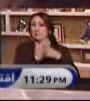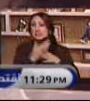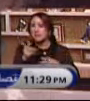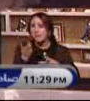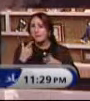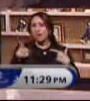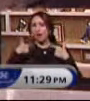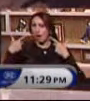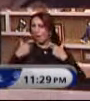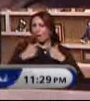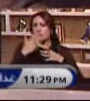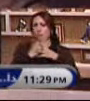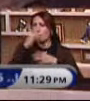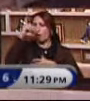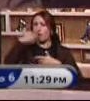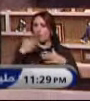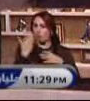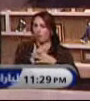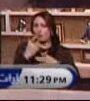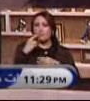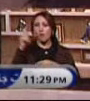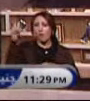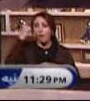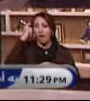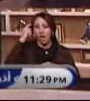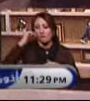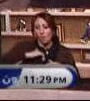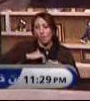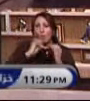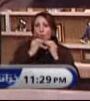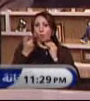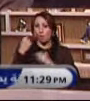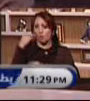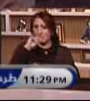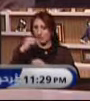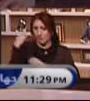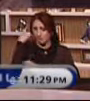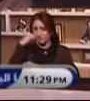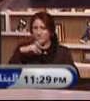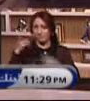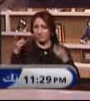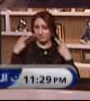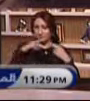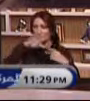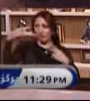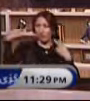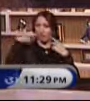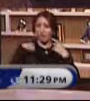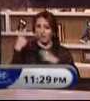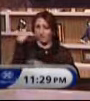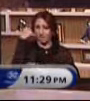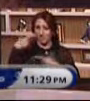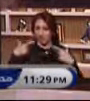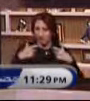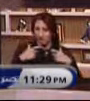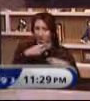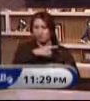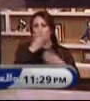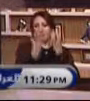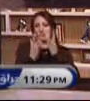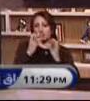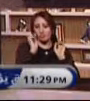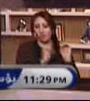عمله ان ثوبه فيه رقعه او بقعه يعني يستحى منها، قال يا حبر انا ما